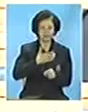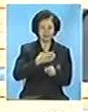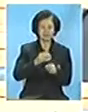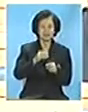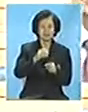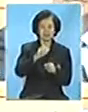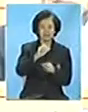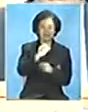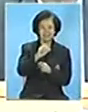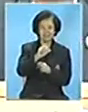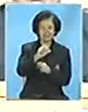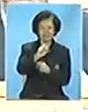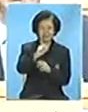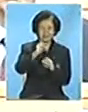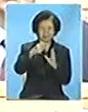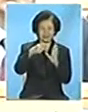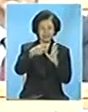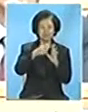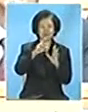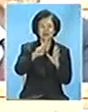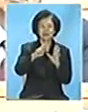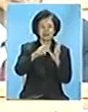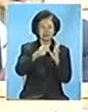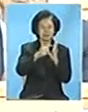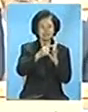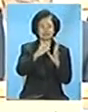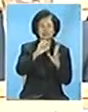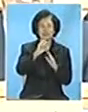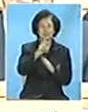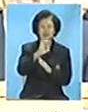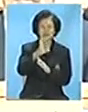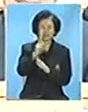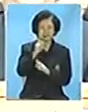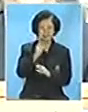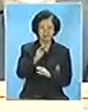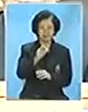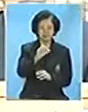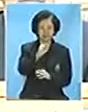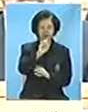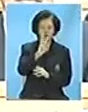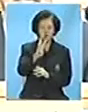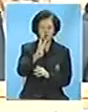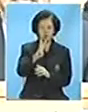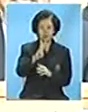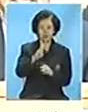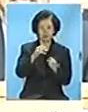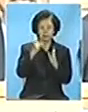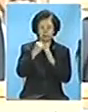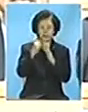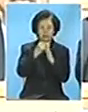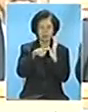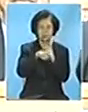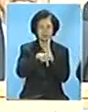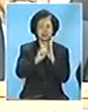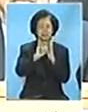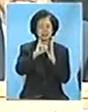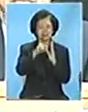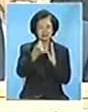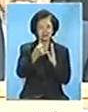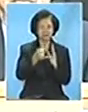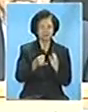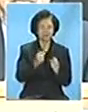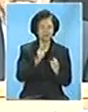ริญสมาชิกวุฒิสภาจากจังหวัดปราจีนบุรีในฐานะผู้ได้แข่งขันรองประธ